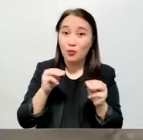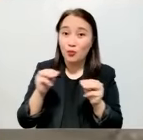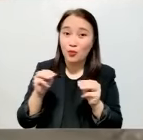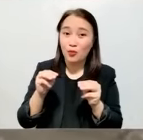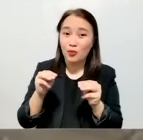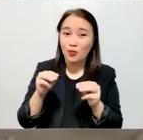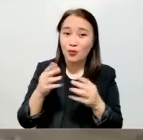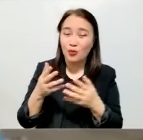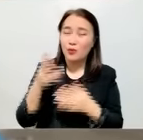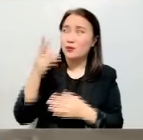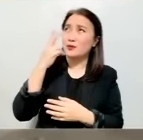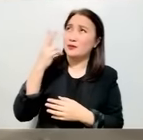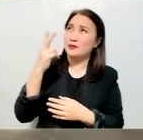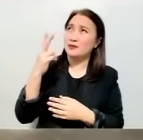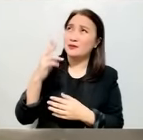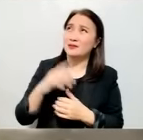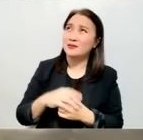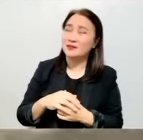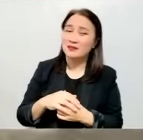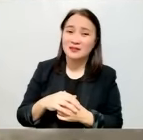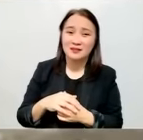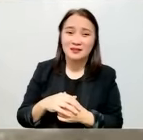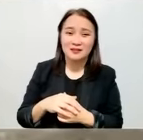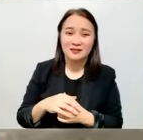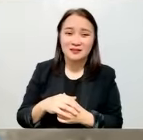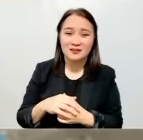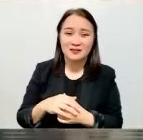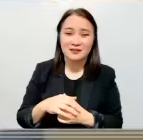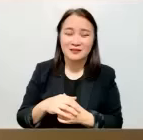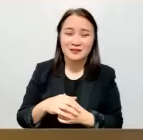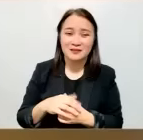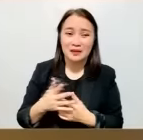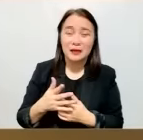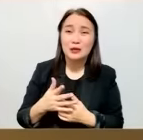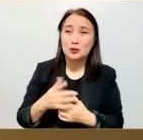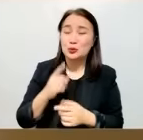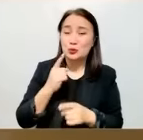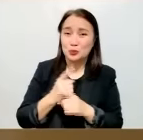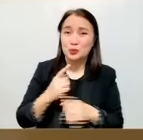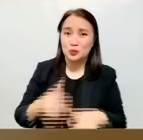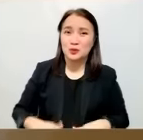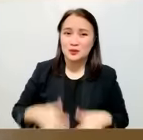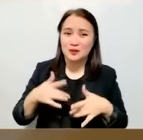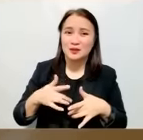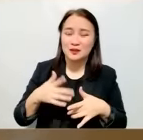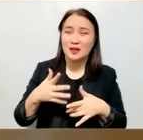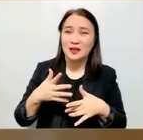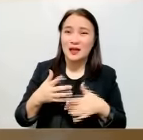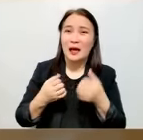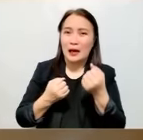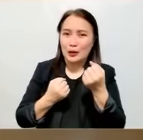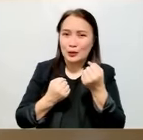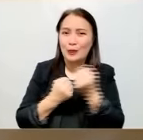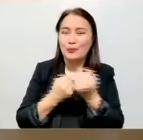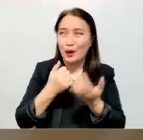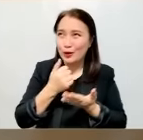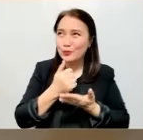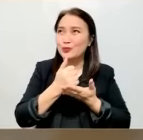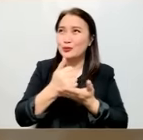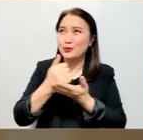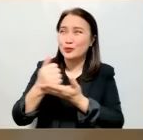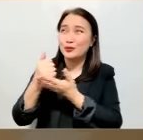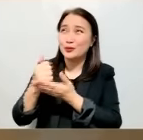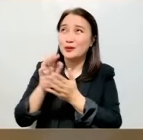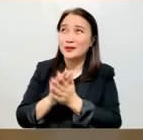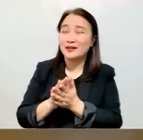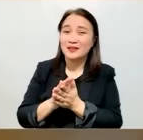tingnan ng mga residente dito na buhay pa pala. Dito na, nagtulong-tulong ang mga residente at mga tauhan ng